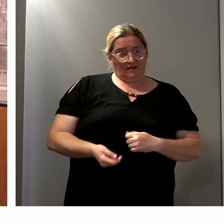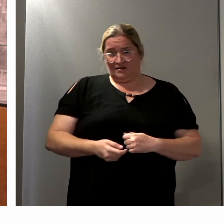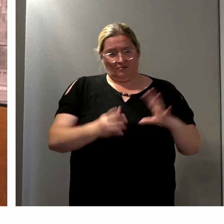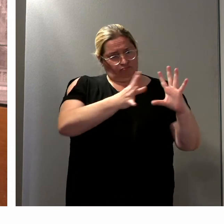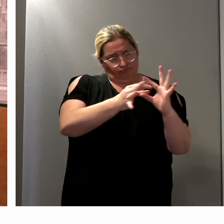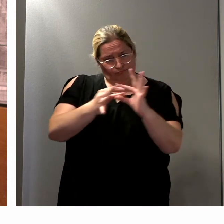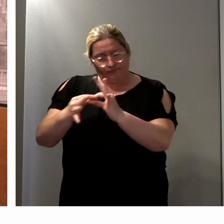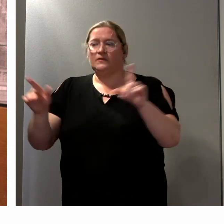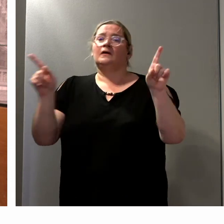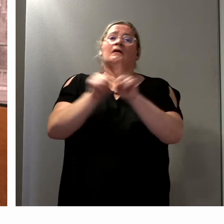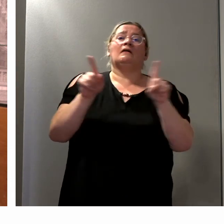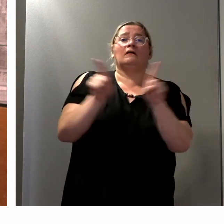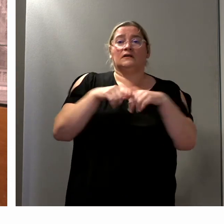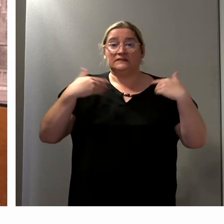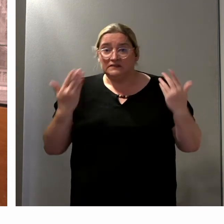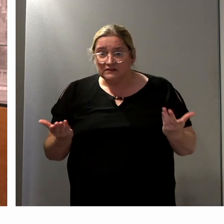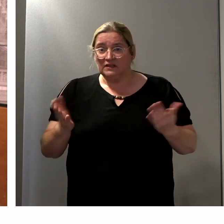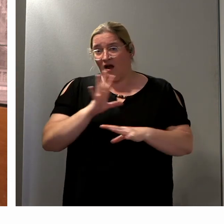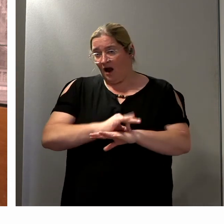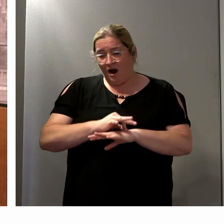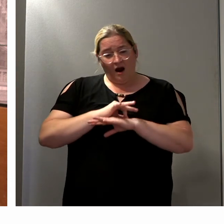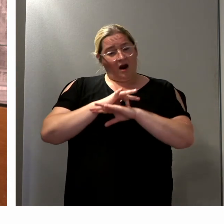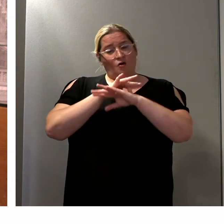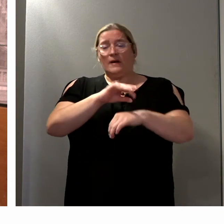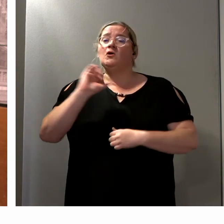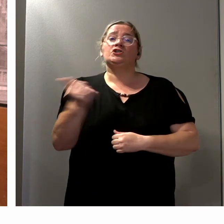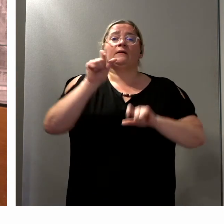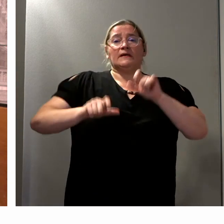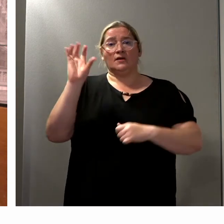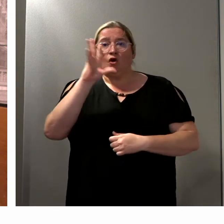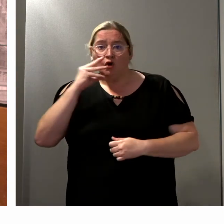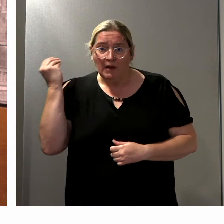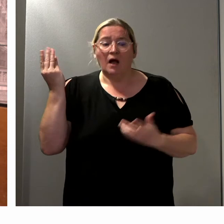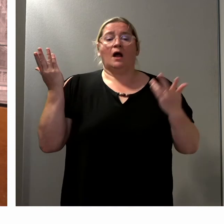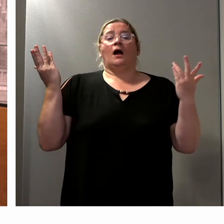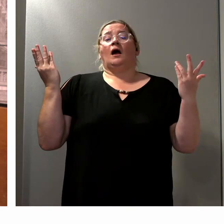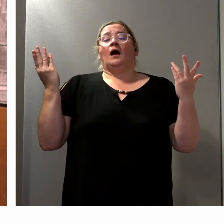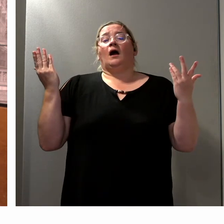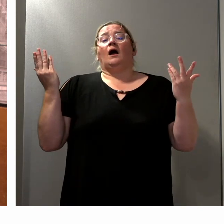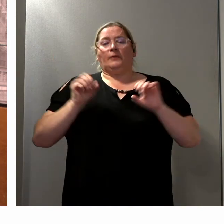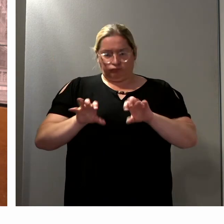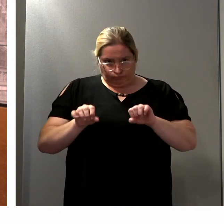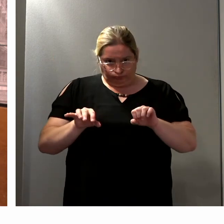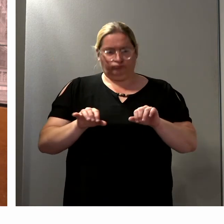que nous avons mis en place et de l'accompagnement finalement humain de chaque individu qui va la porter et qui va la déployer.